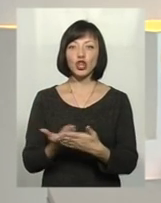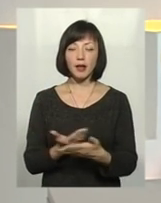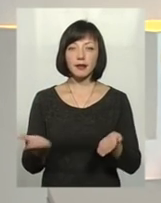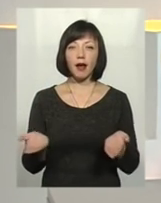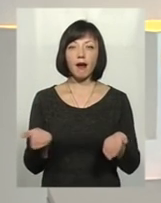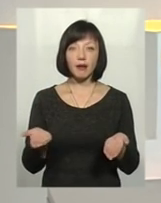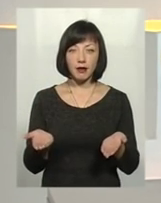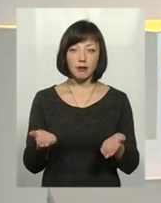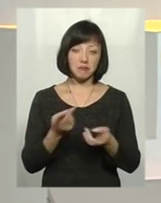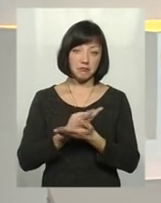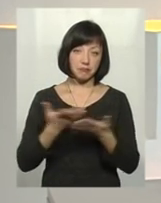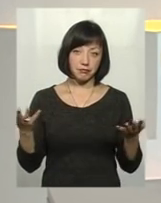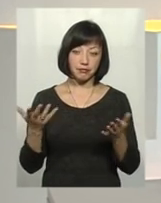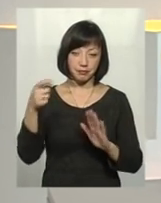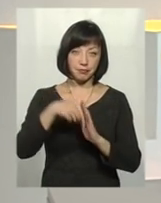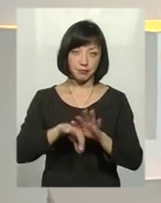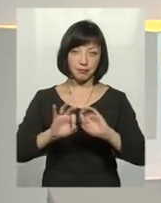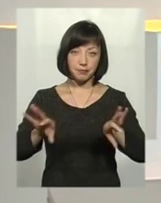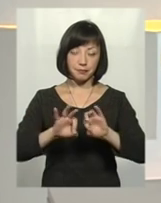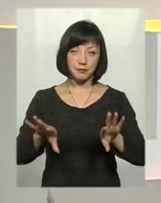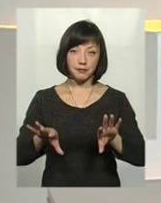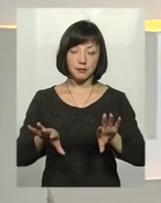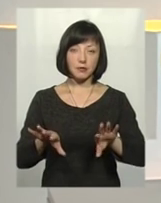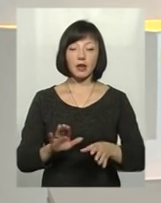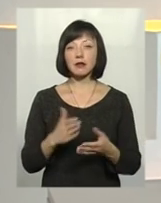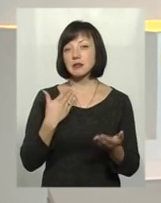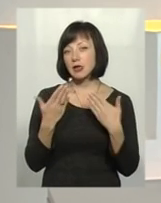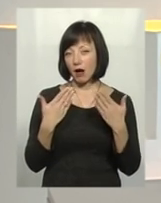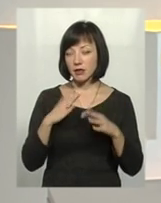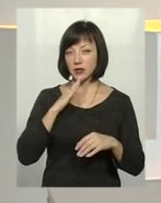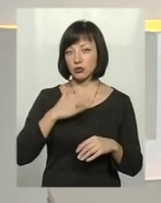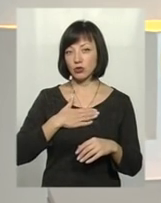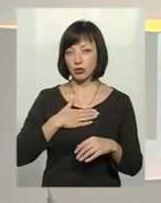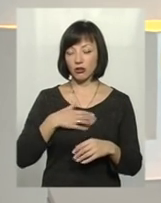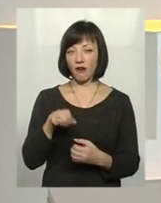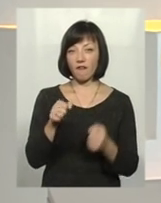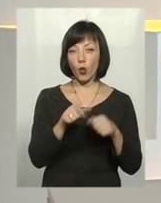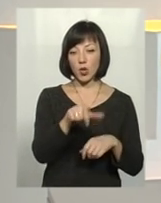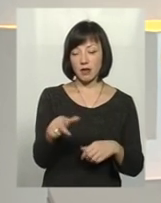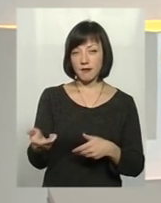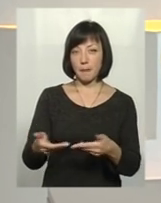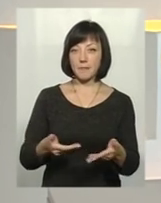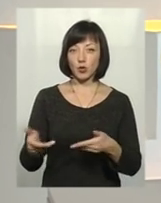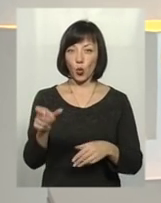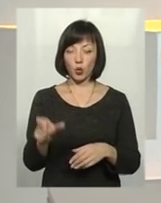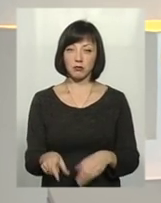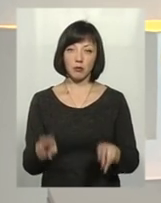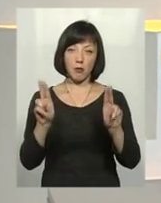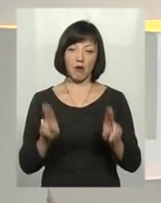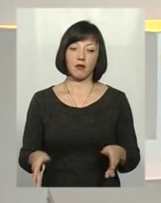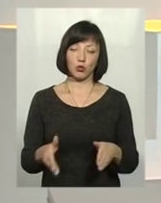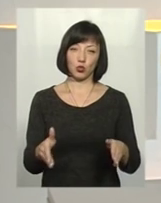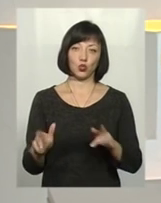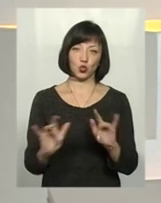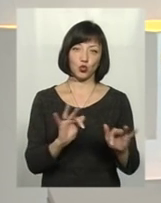який яскраво характеризує ставлення наших і водіїв, і пішоходів до правил дорожнього